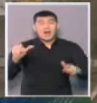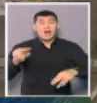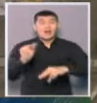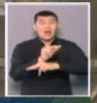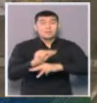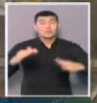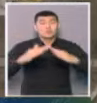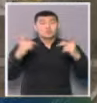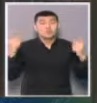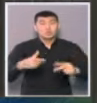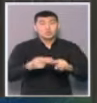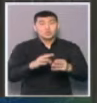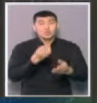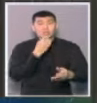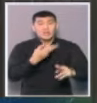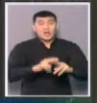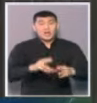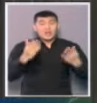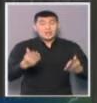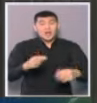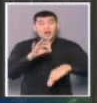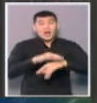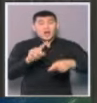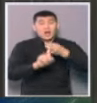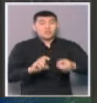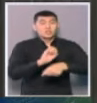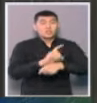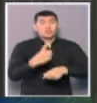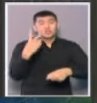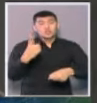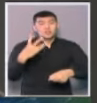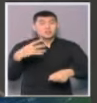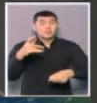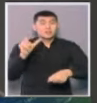қабылдап жатыр. Жағымды жаңалықта жоқ емес, аты жаман аурудан 145 адам айығып отыр.